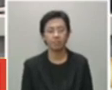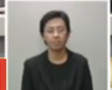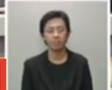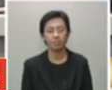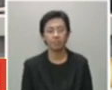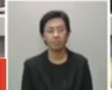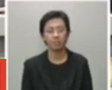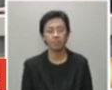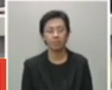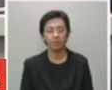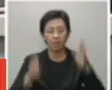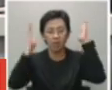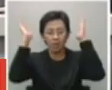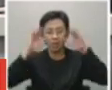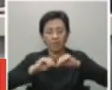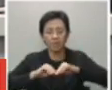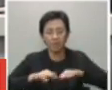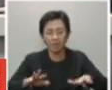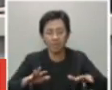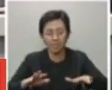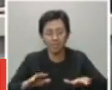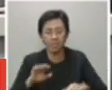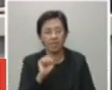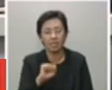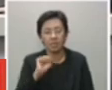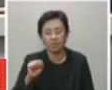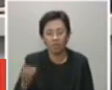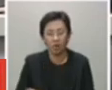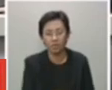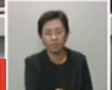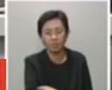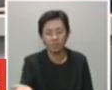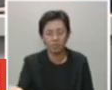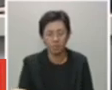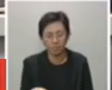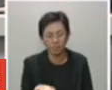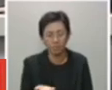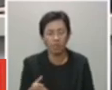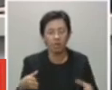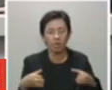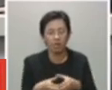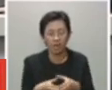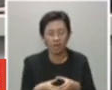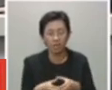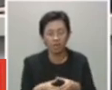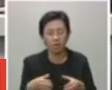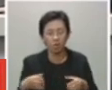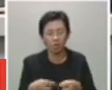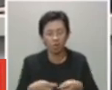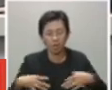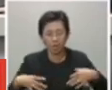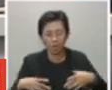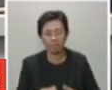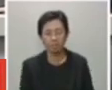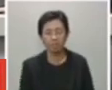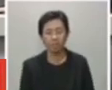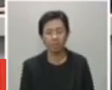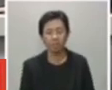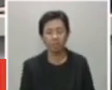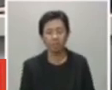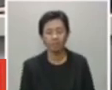ผมจะเชิญชวนท่านสมาชิกพรรคร่วมฝ่ายค้านของผมครับ